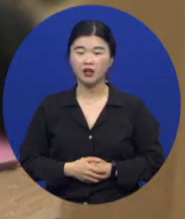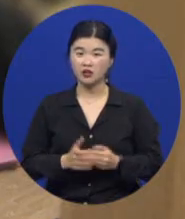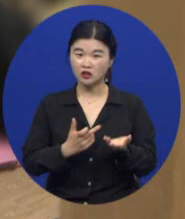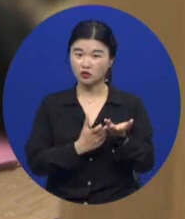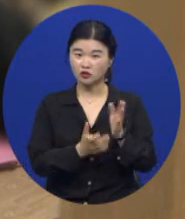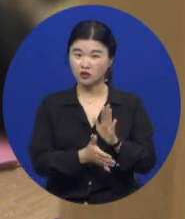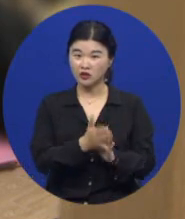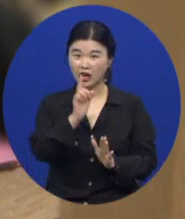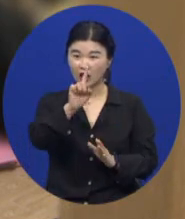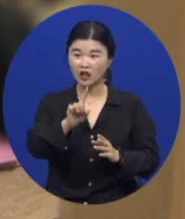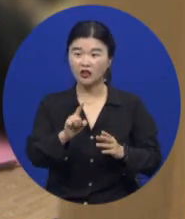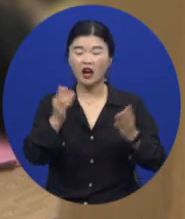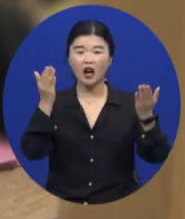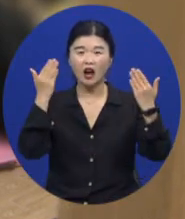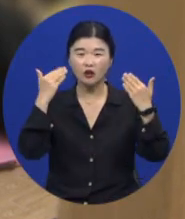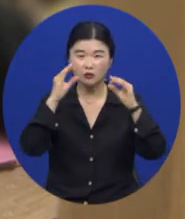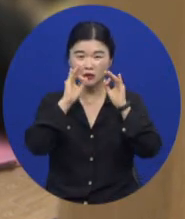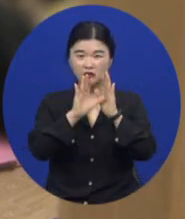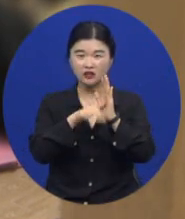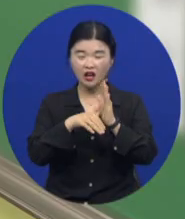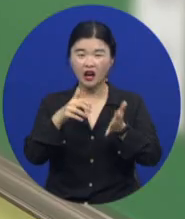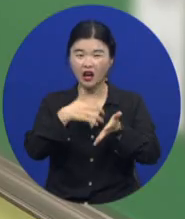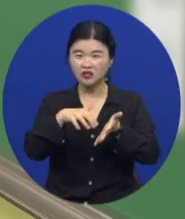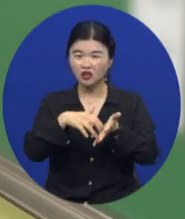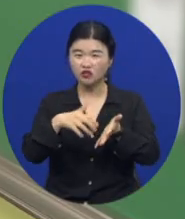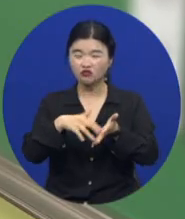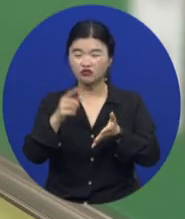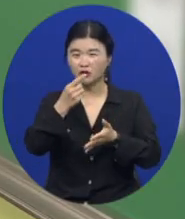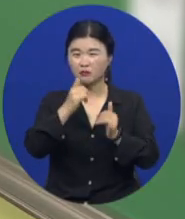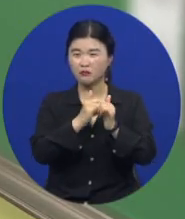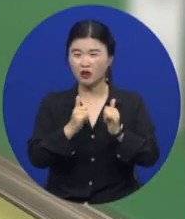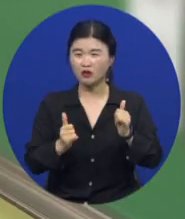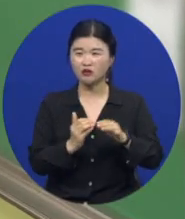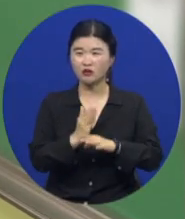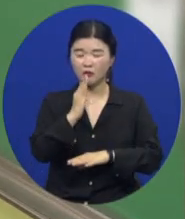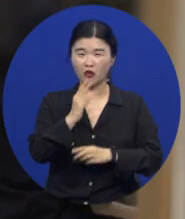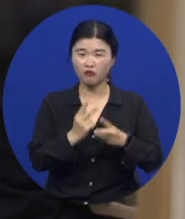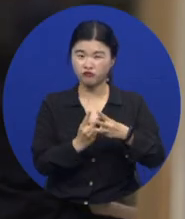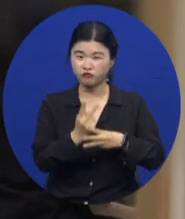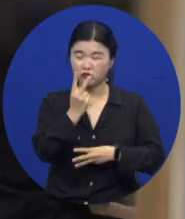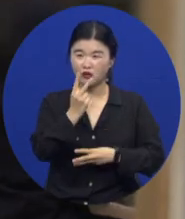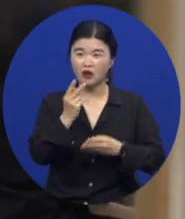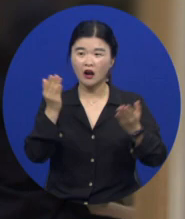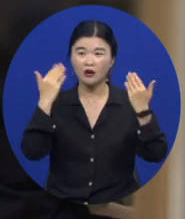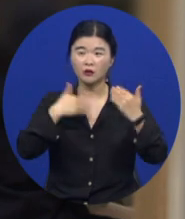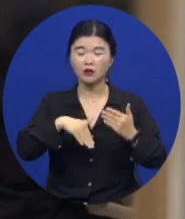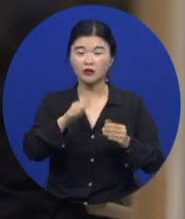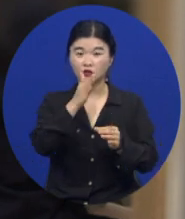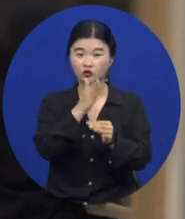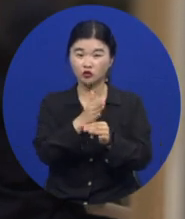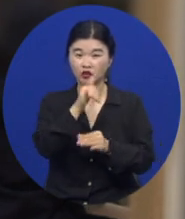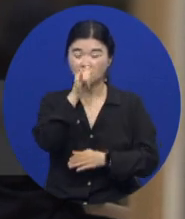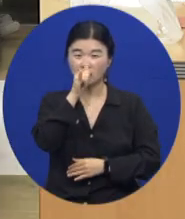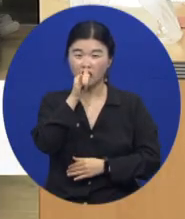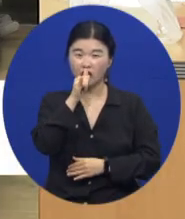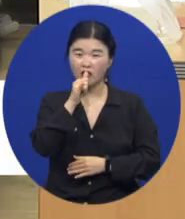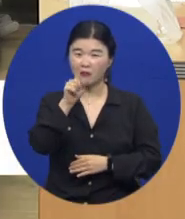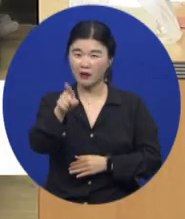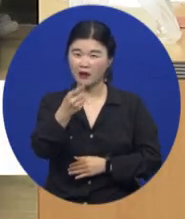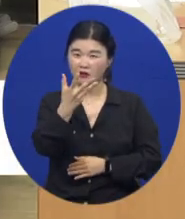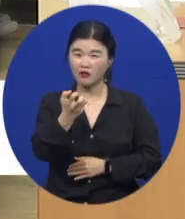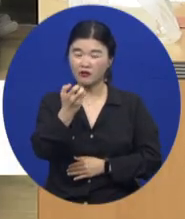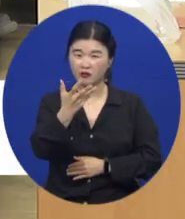제주 시내 한 중학교. 학생 수가 1,000명이 넘어 2개 학년만 등교 수업을 하고 있습니다. 도내